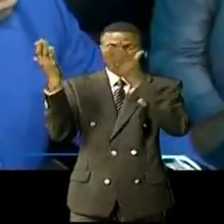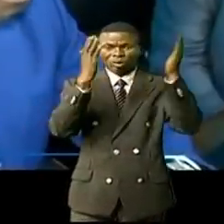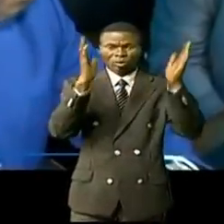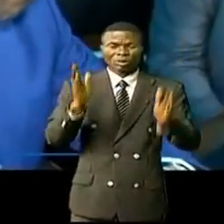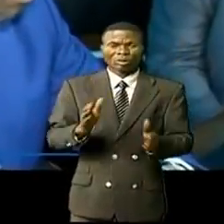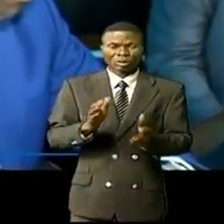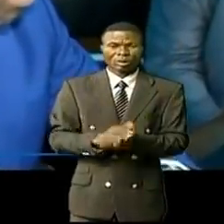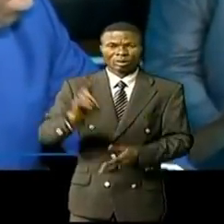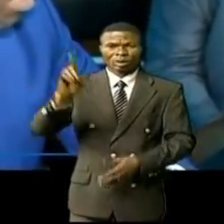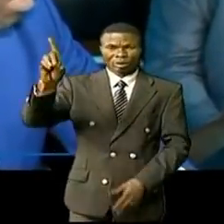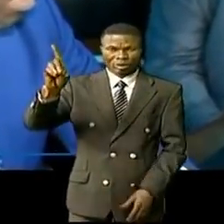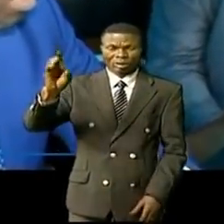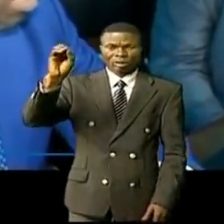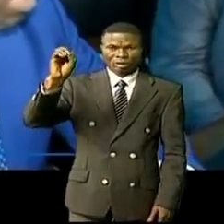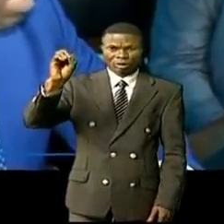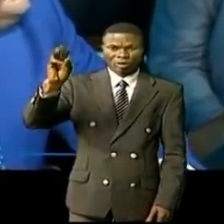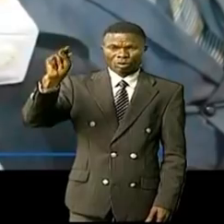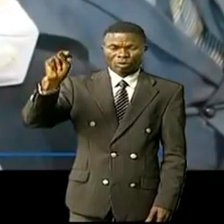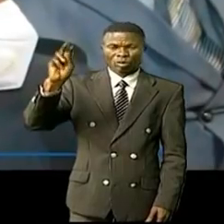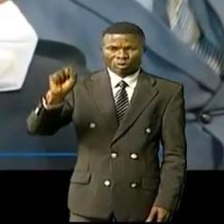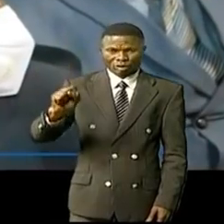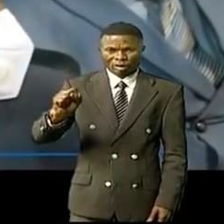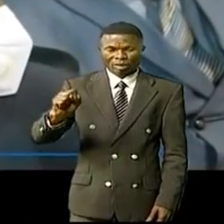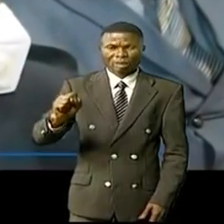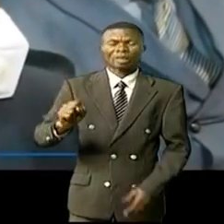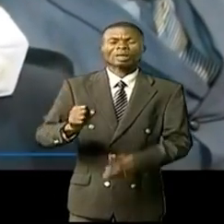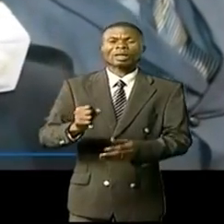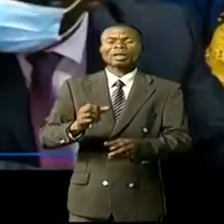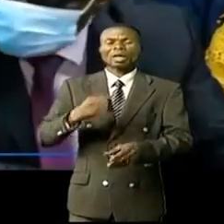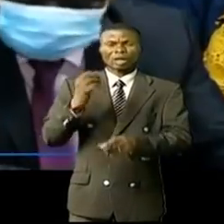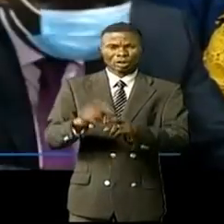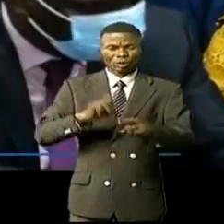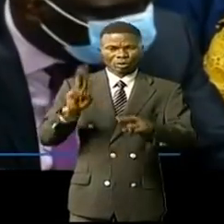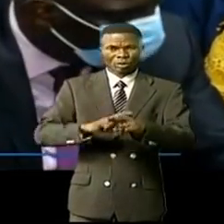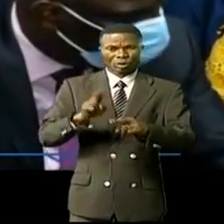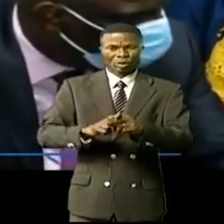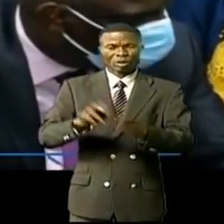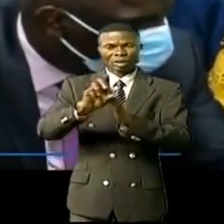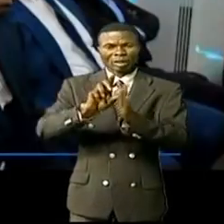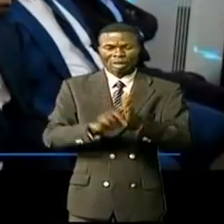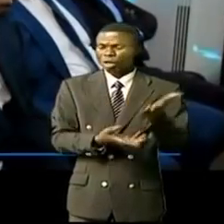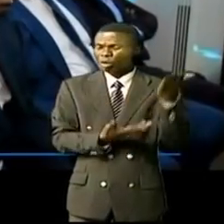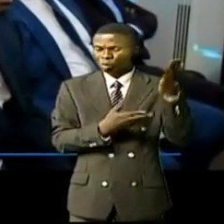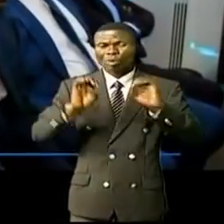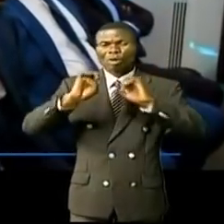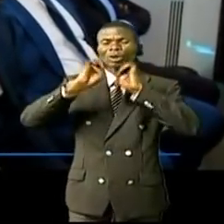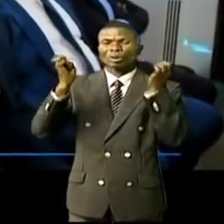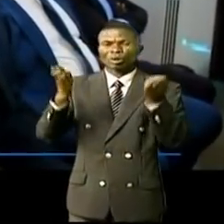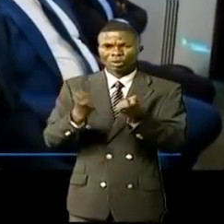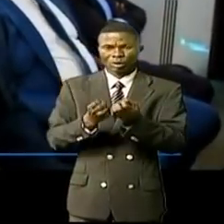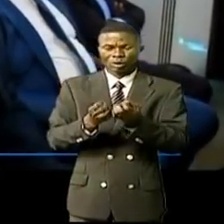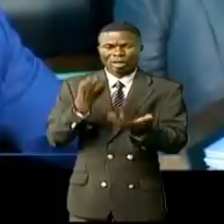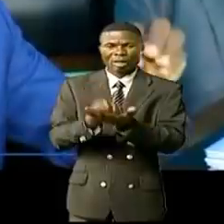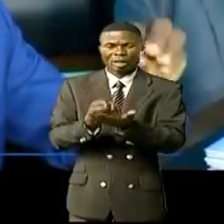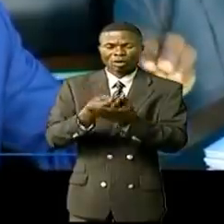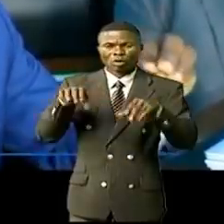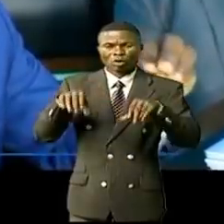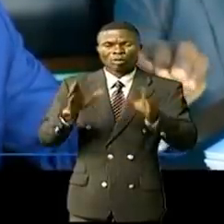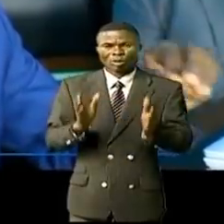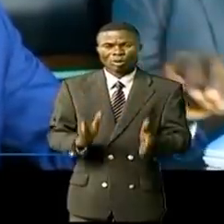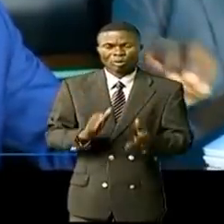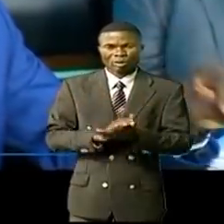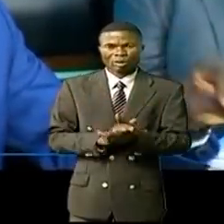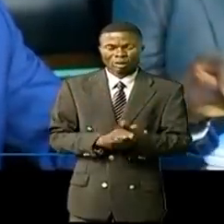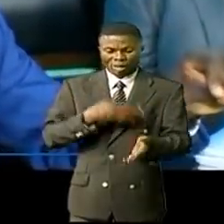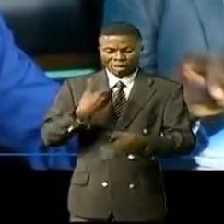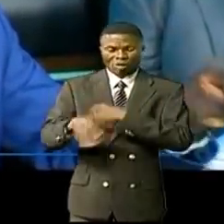Dona Bangula Mugangu, était l'occasion de mettre en exergue le rôle moteur de l'OGFREM dans l'économie congolaise. Ce que vous posez